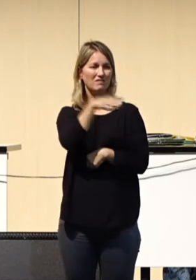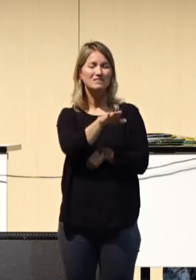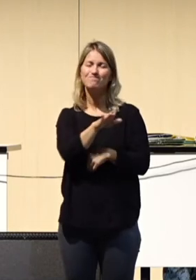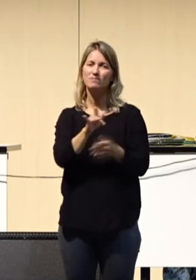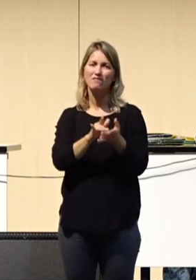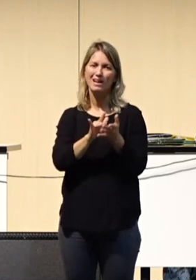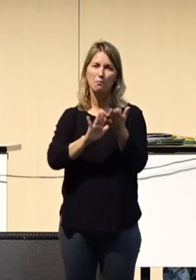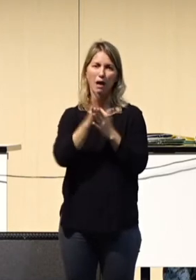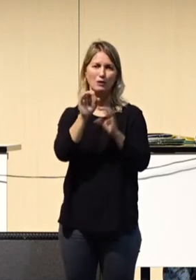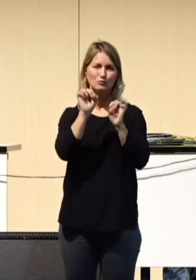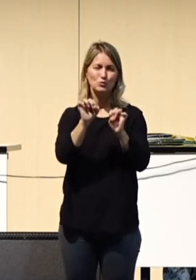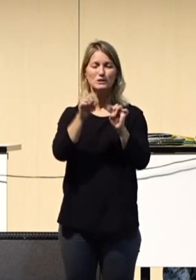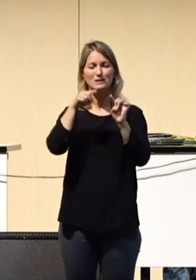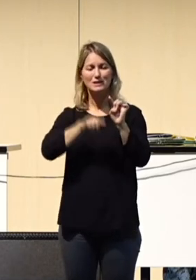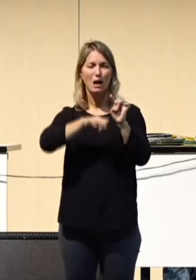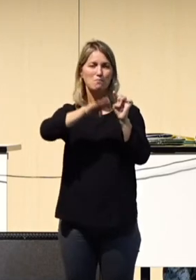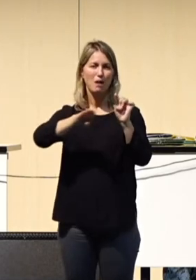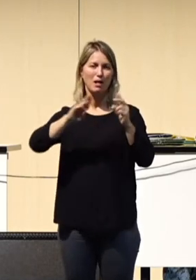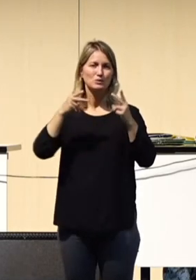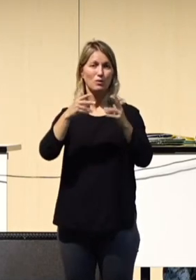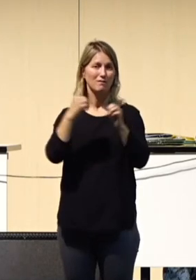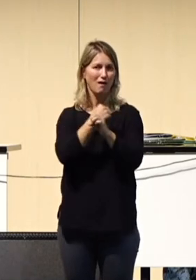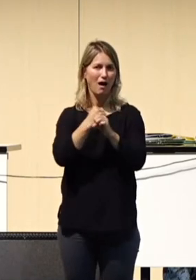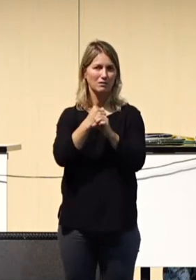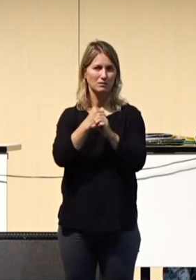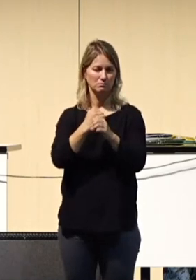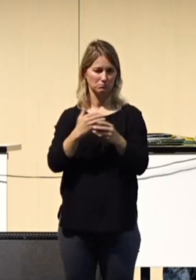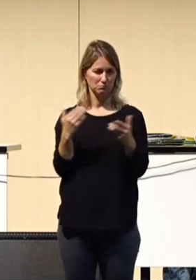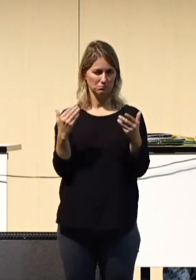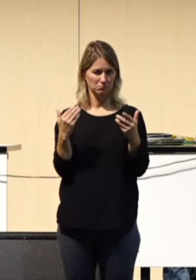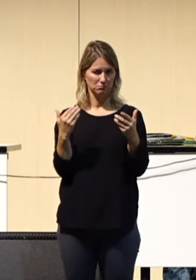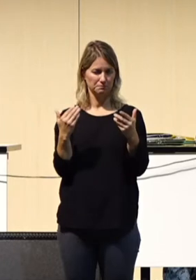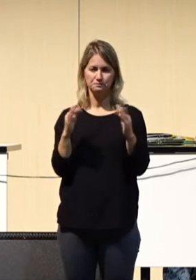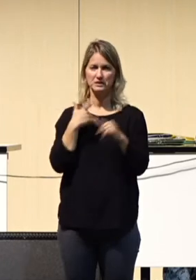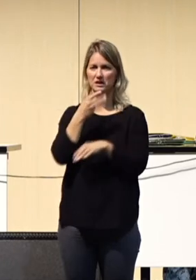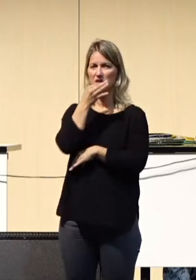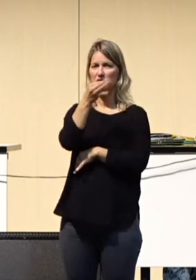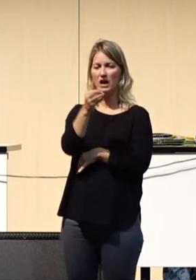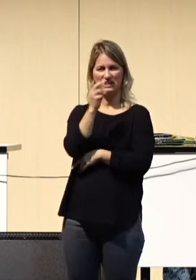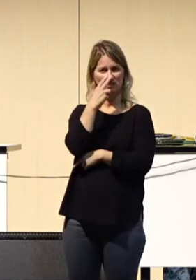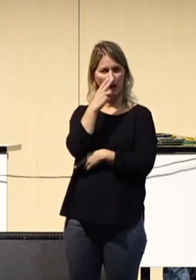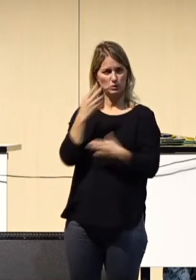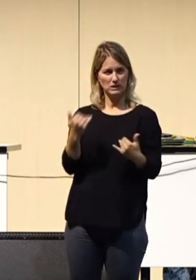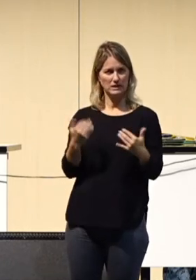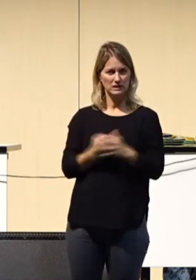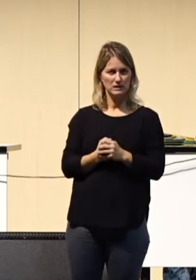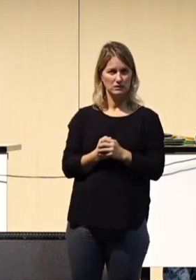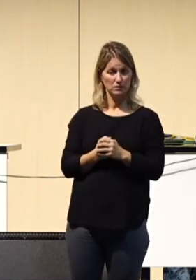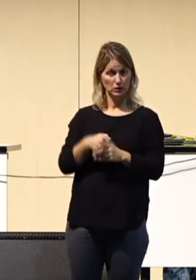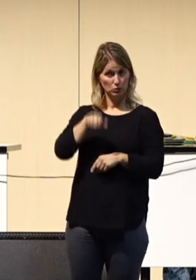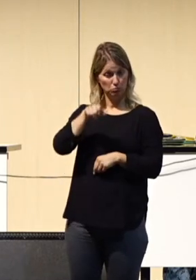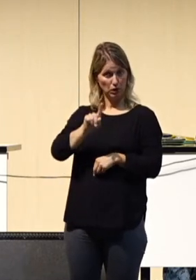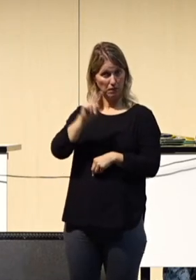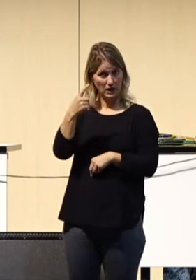Brandschutzgründen wiederum keine Parkplätze angeordnet werden können. Nun zu unseren Fragen. Wie verhält es sich nun? Hat der Bürgermeister